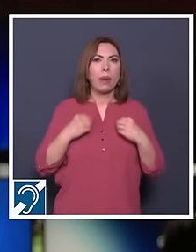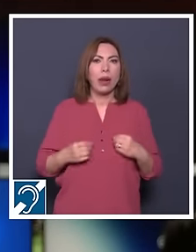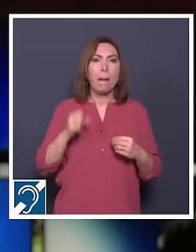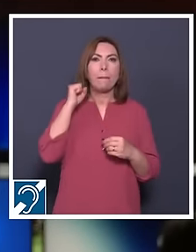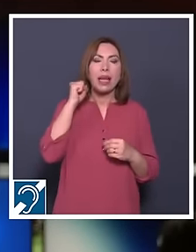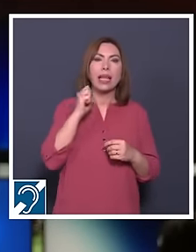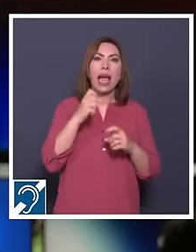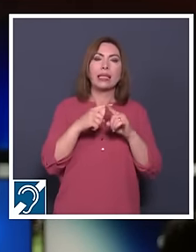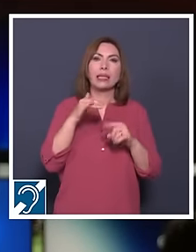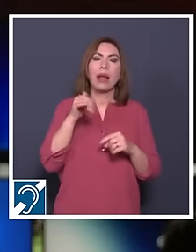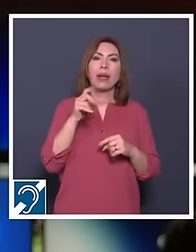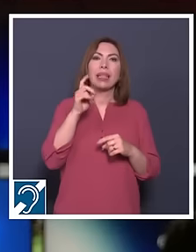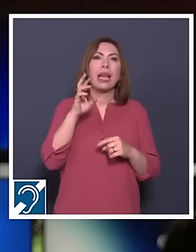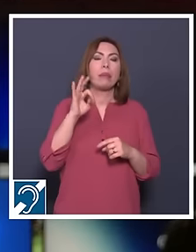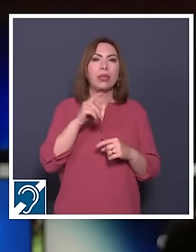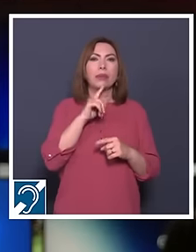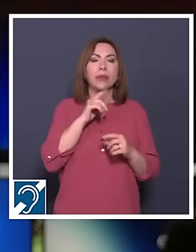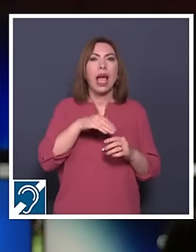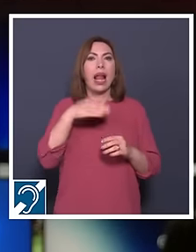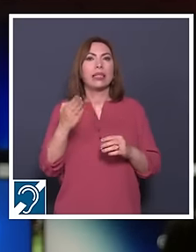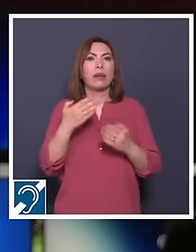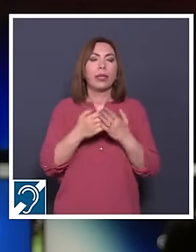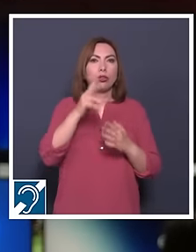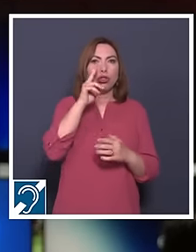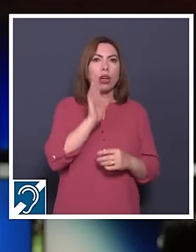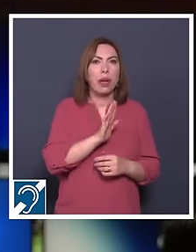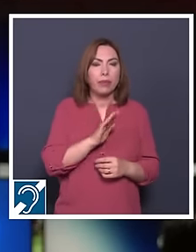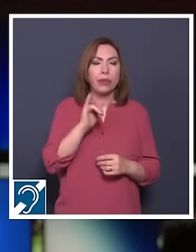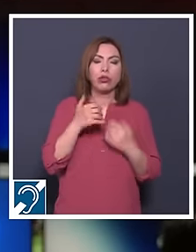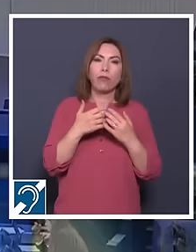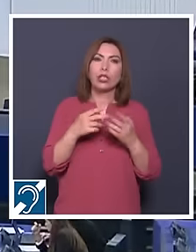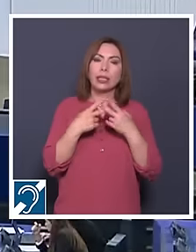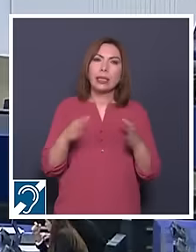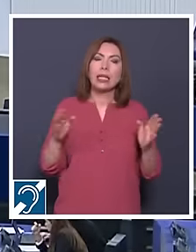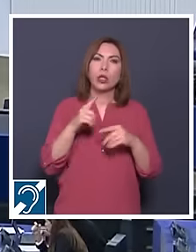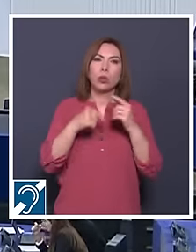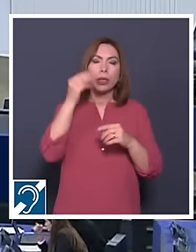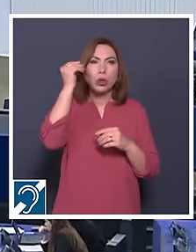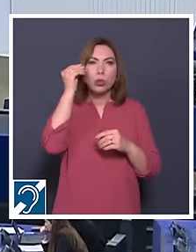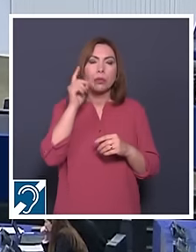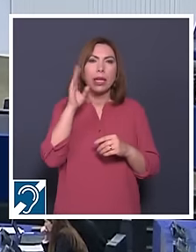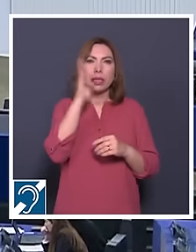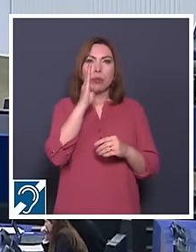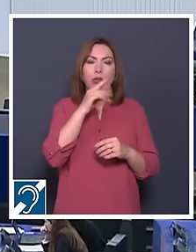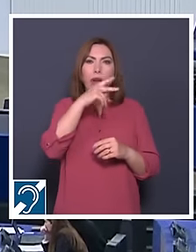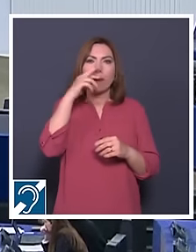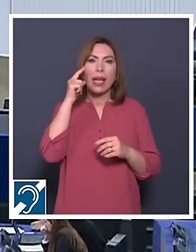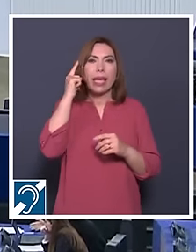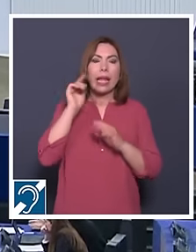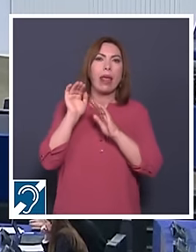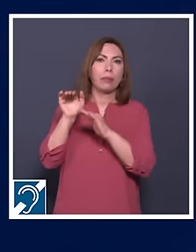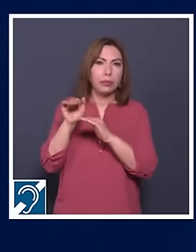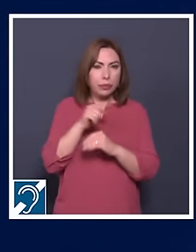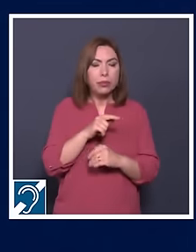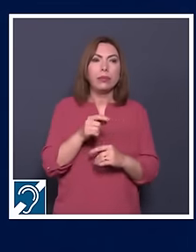partidului de extremă dreapta, numit Alternativa pentru Germania, și a fost deschisă în urma unor suspiciuni de spionaj în favoarea Chinei.